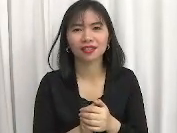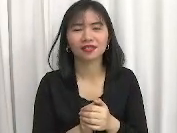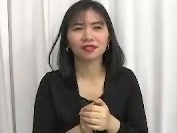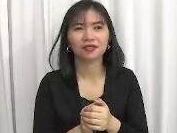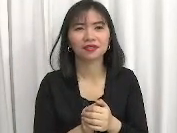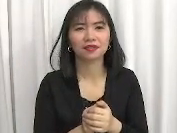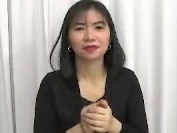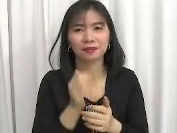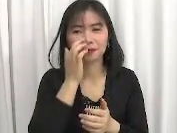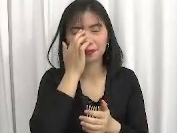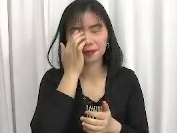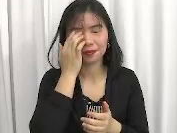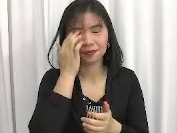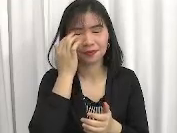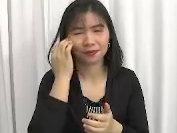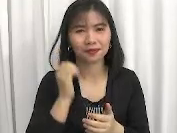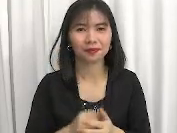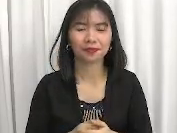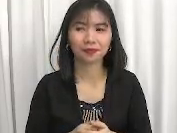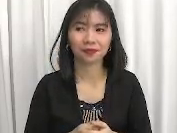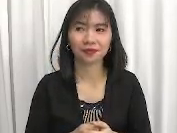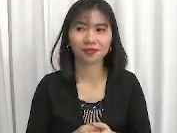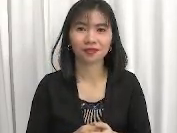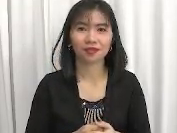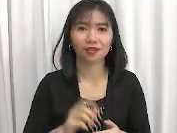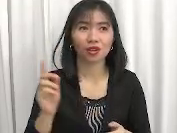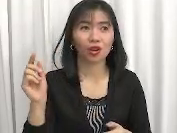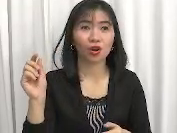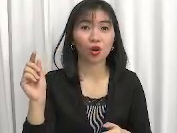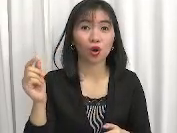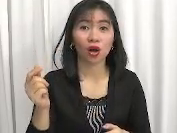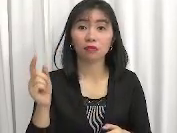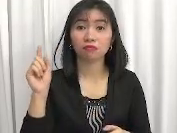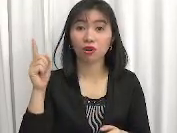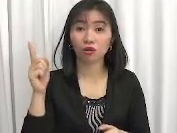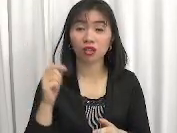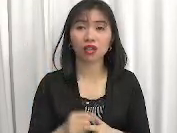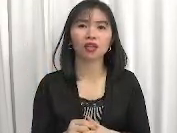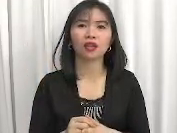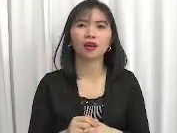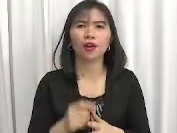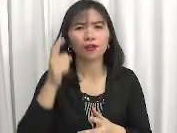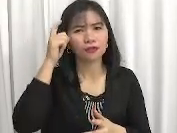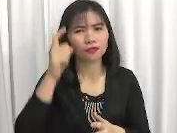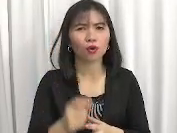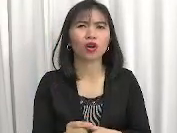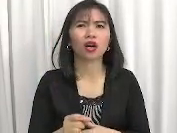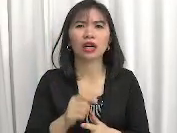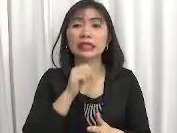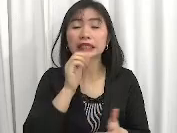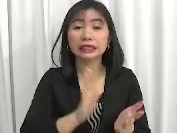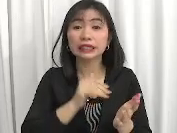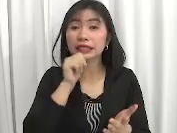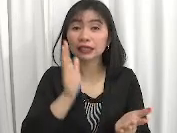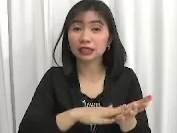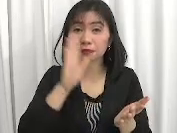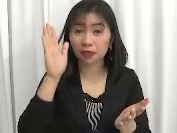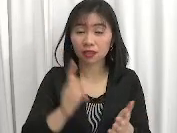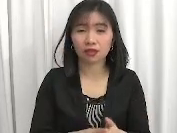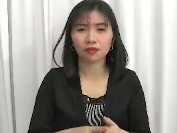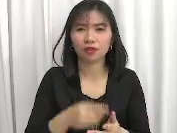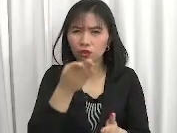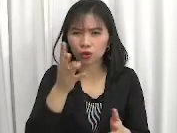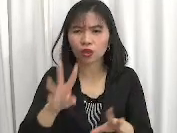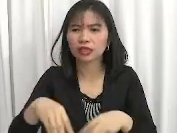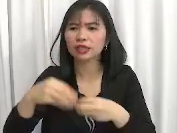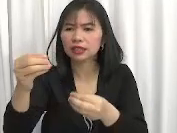load. Oo. 10 pesos lang. Correct. 24 hours na yan. Tsaka sa mga babae na, kunwari